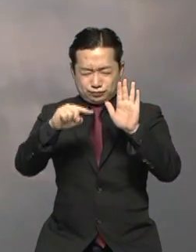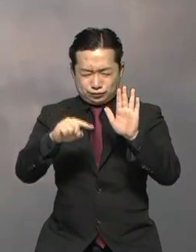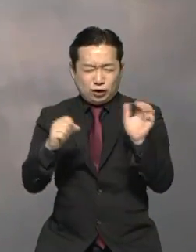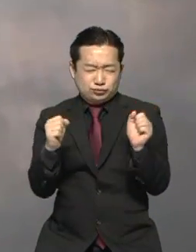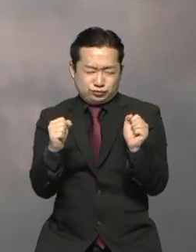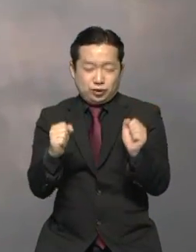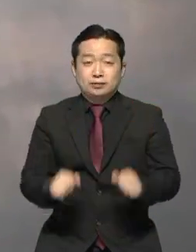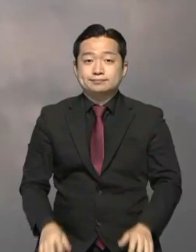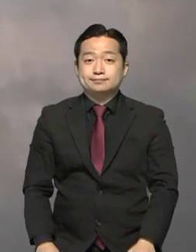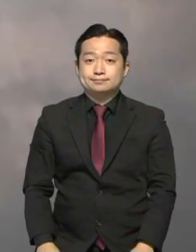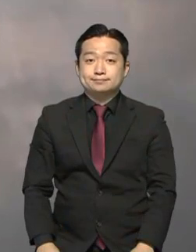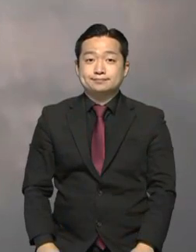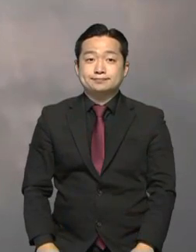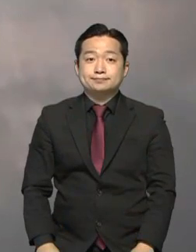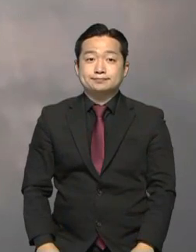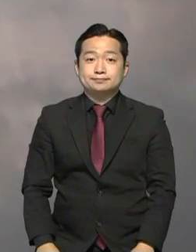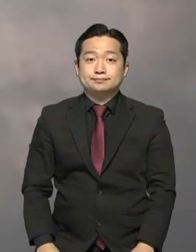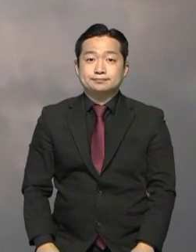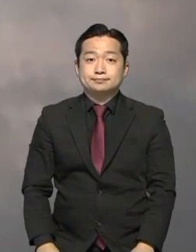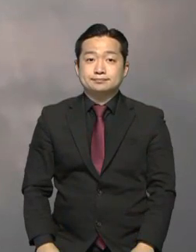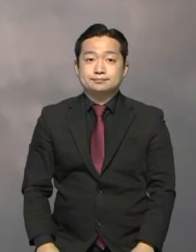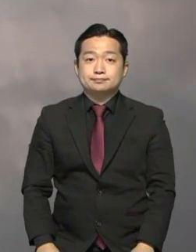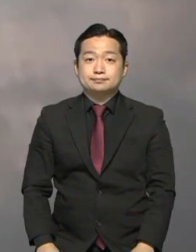폭으로 떨어지겠습니다. 날씨였습니다.